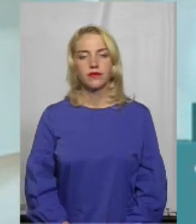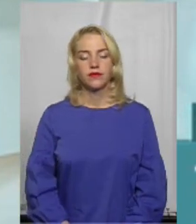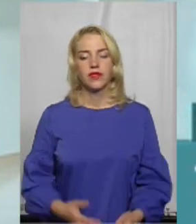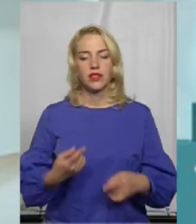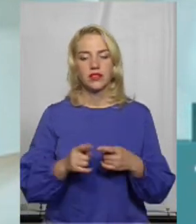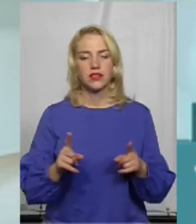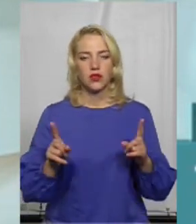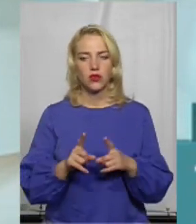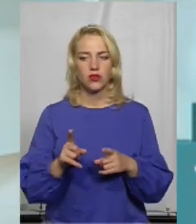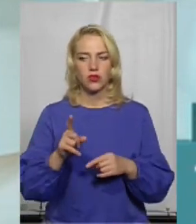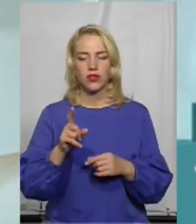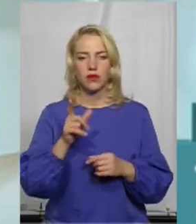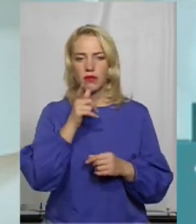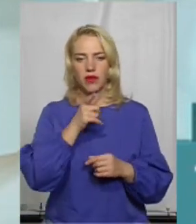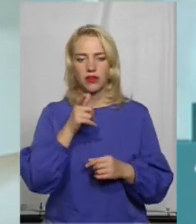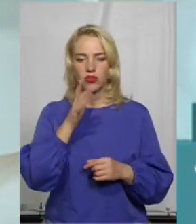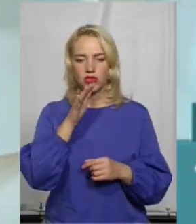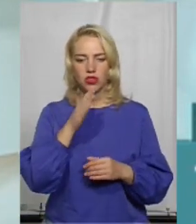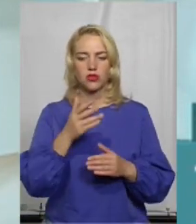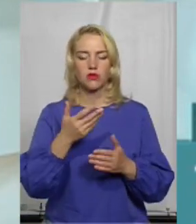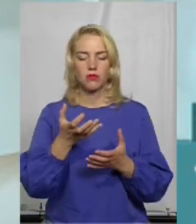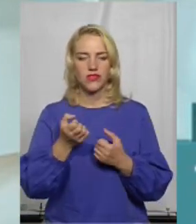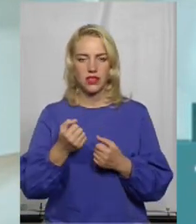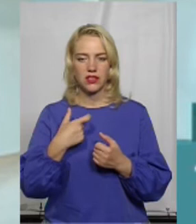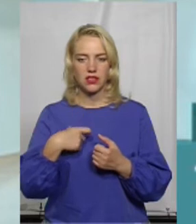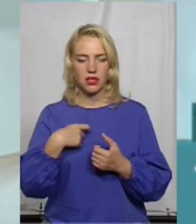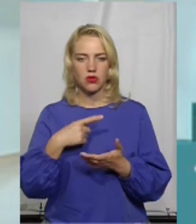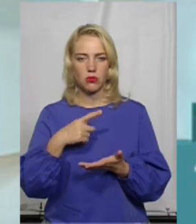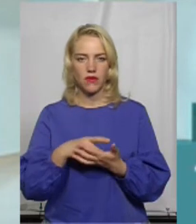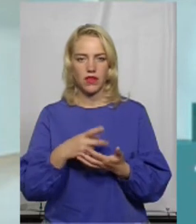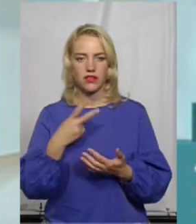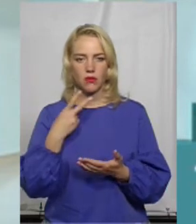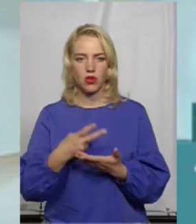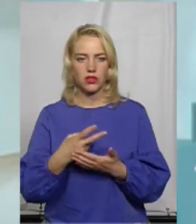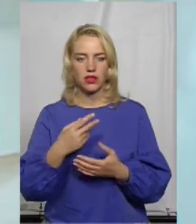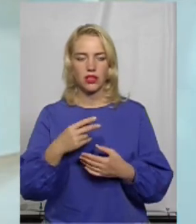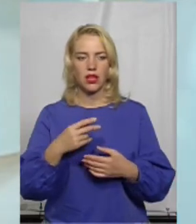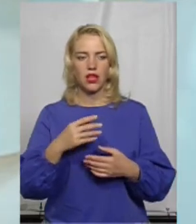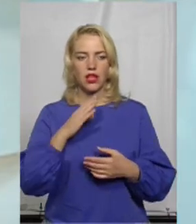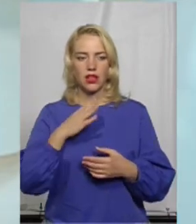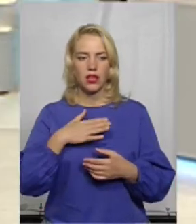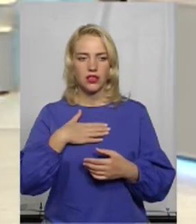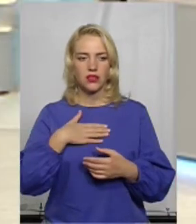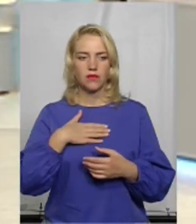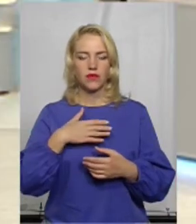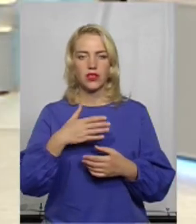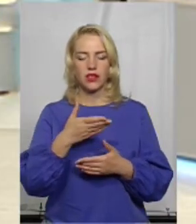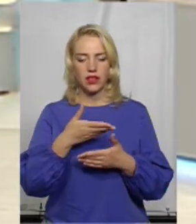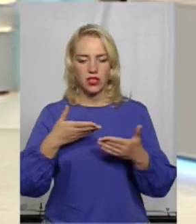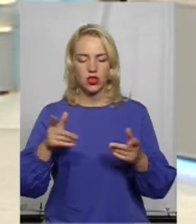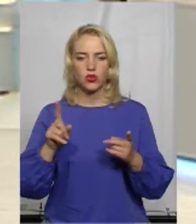за цей короткий період часу ми взяли на себе зобов'язання показати нашим грантодавцям, що в нас є така